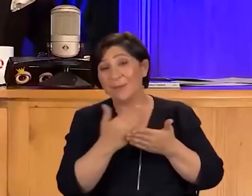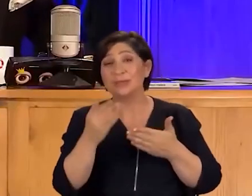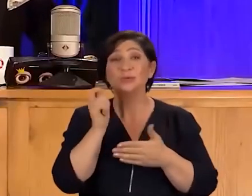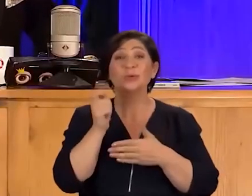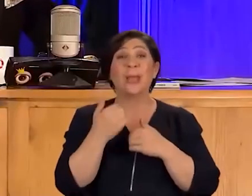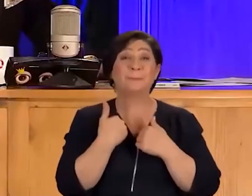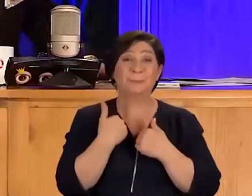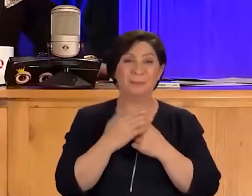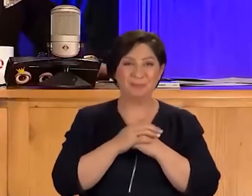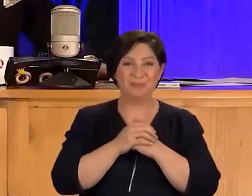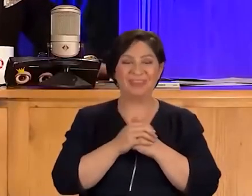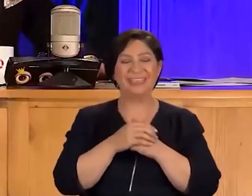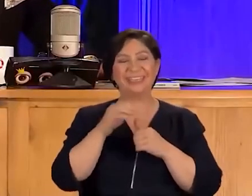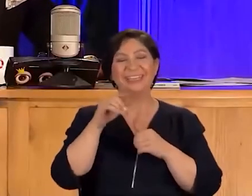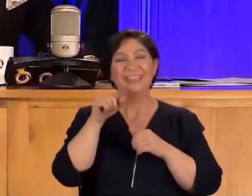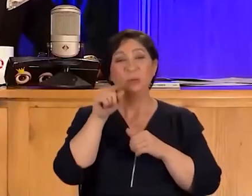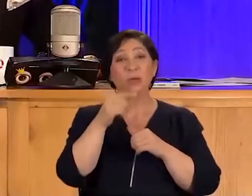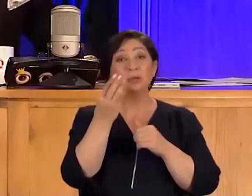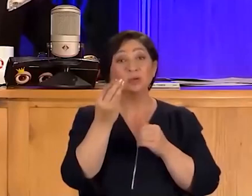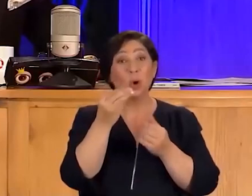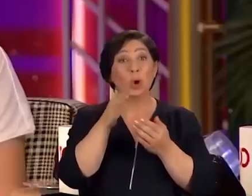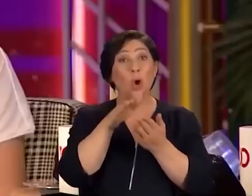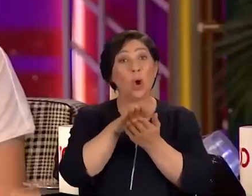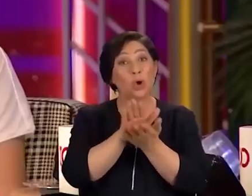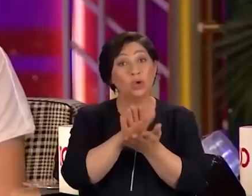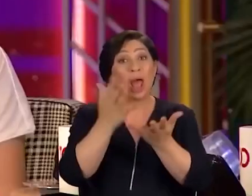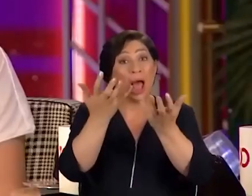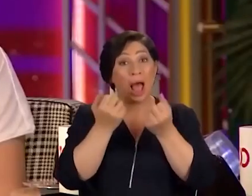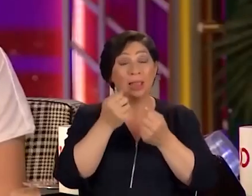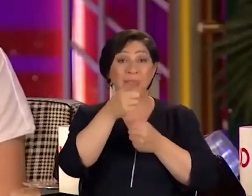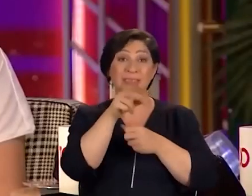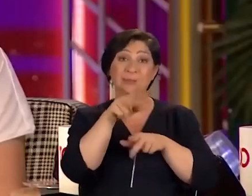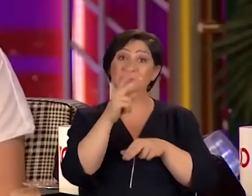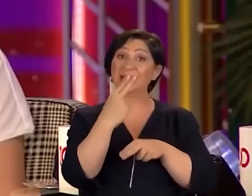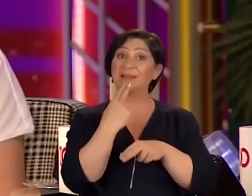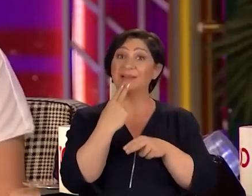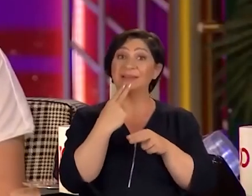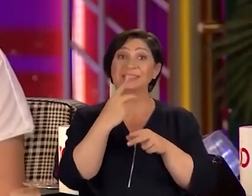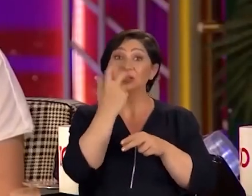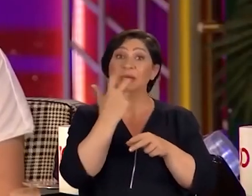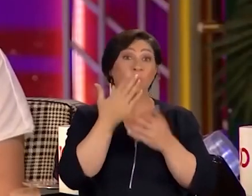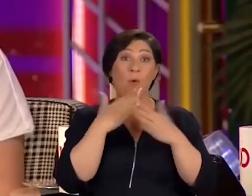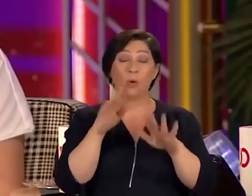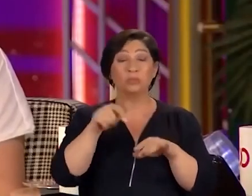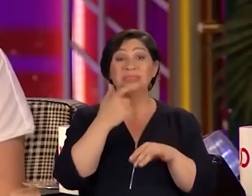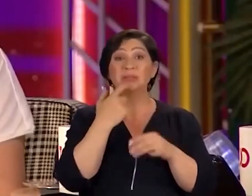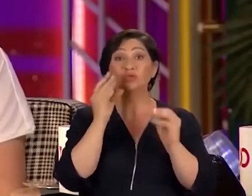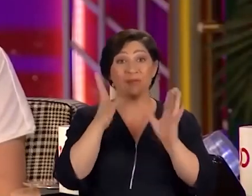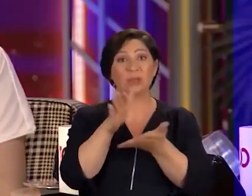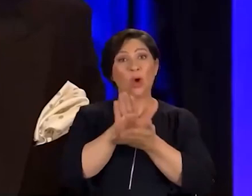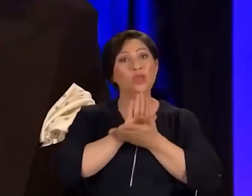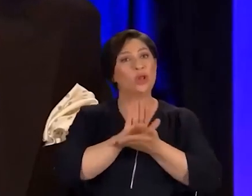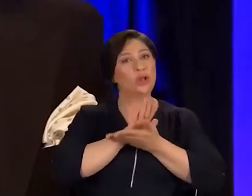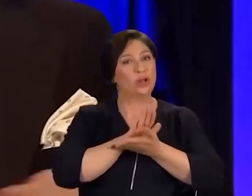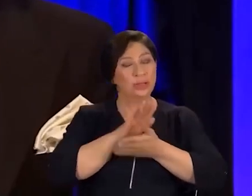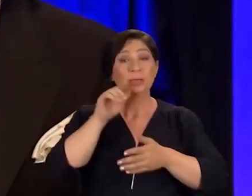zorundayım. Şimdi bu kadar çok ödül alan bir fantezi müzik sanatçısı yok. Yok, evet. Senin kadar yok. Çok oldu bu sene, evet. Peki, gerçekten.